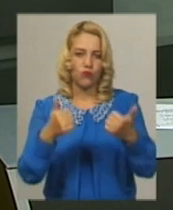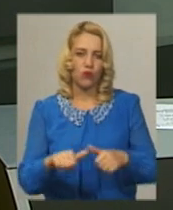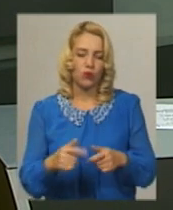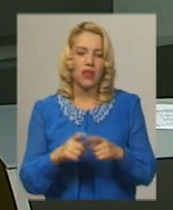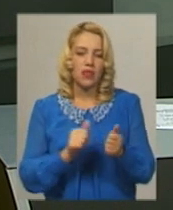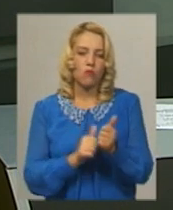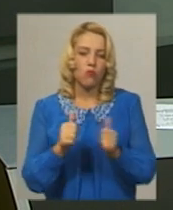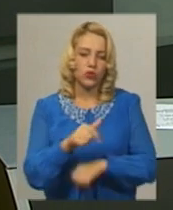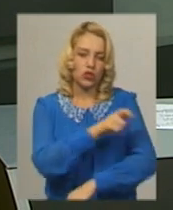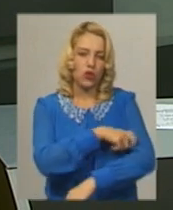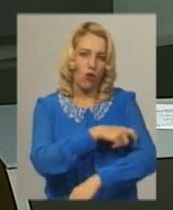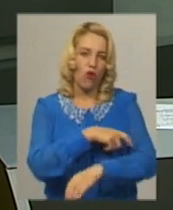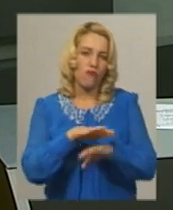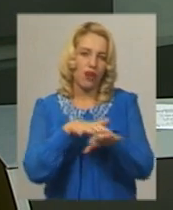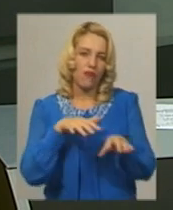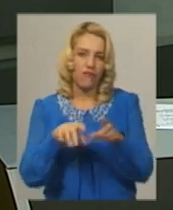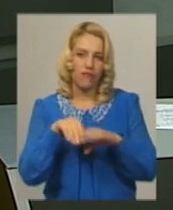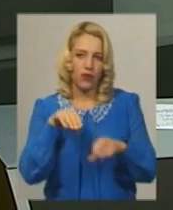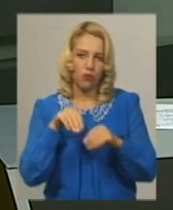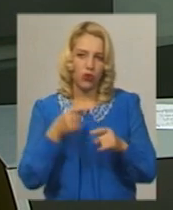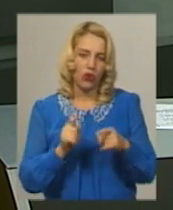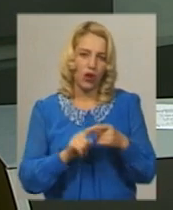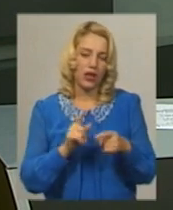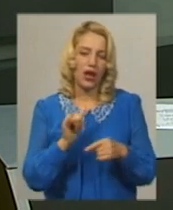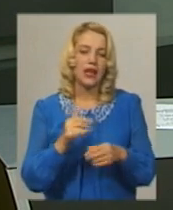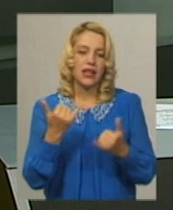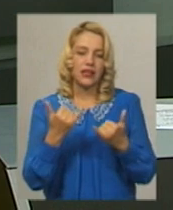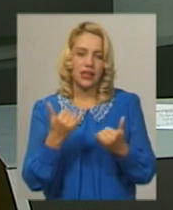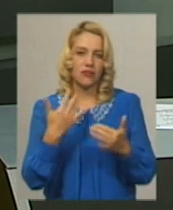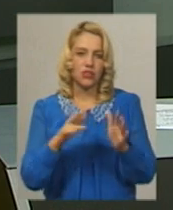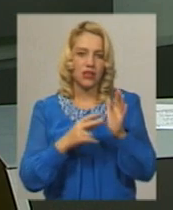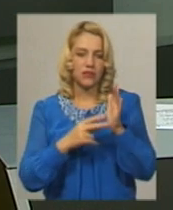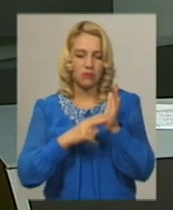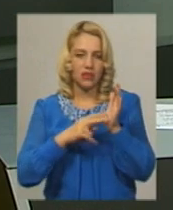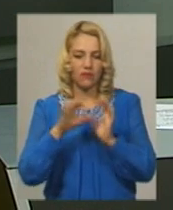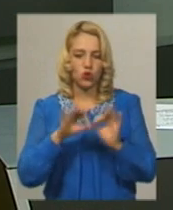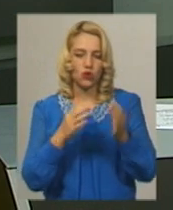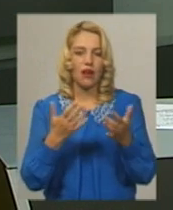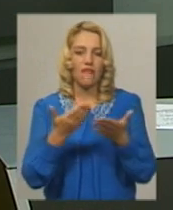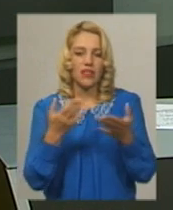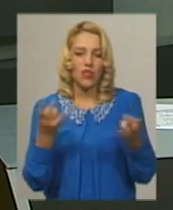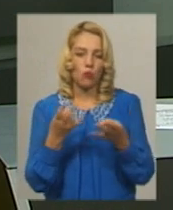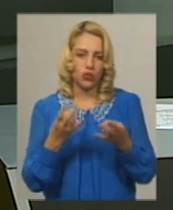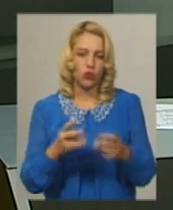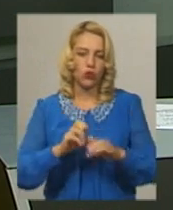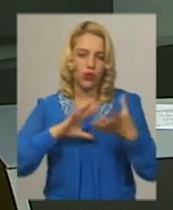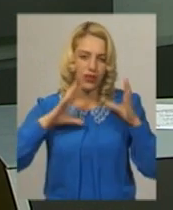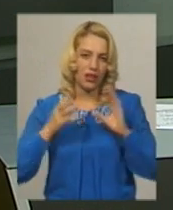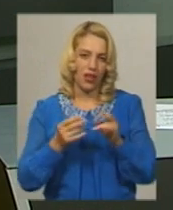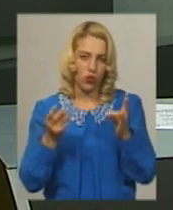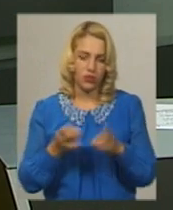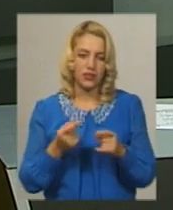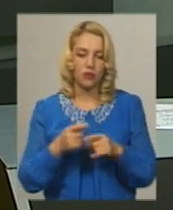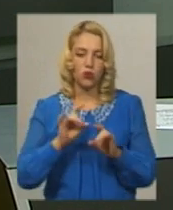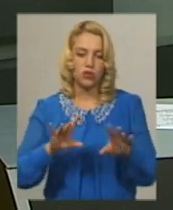виборах. Нині надрукували 84% від необхідної кількості. Про це повідомив директор підприємства Юрій Онищенко.